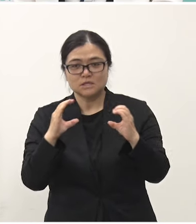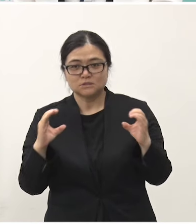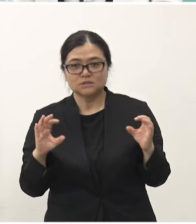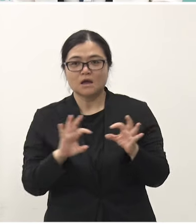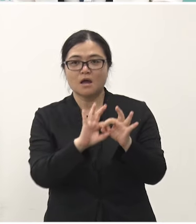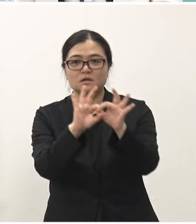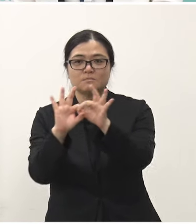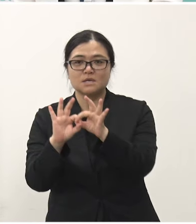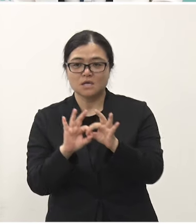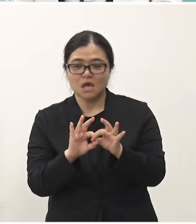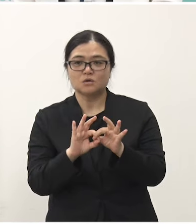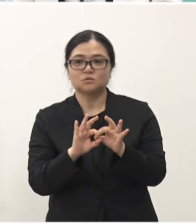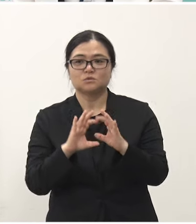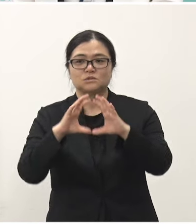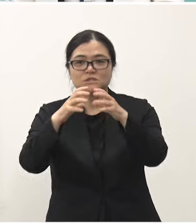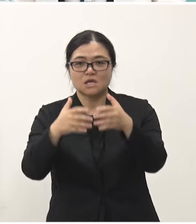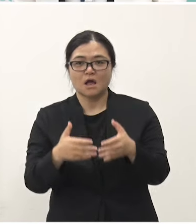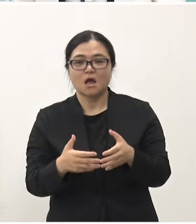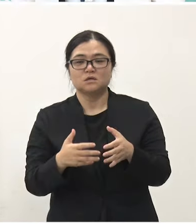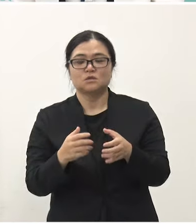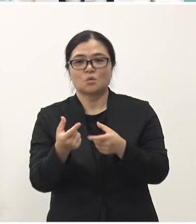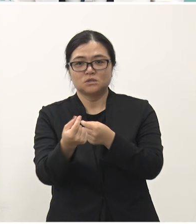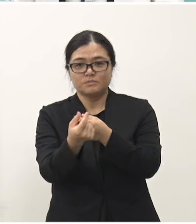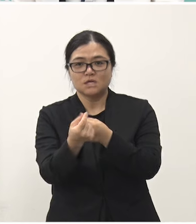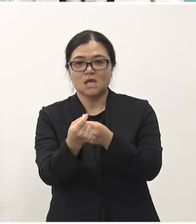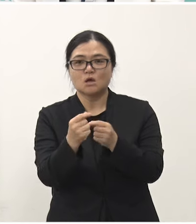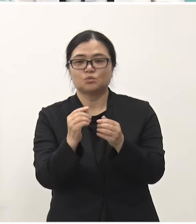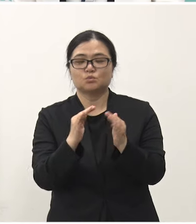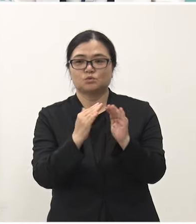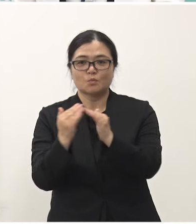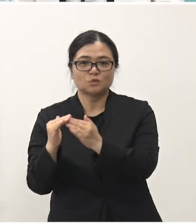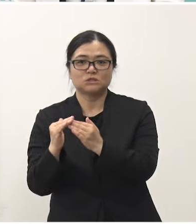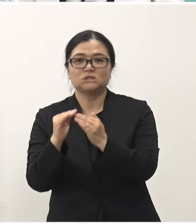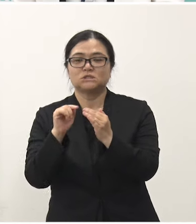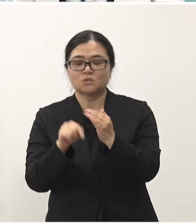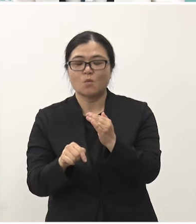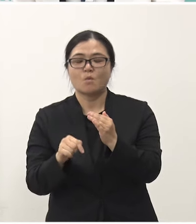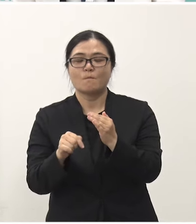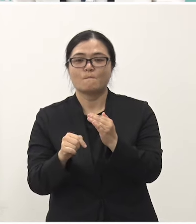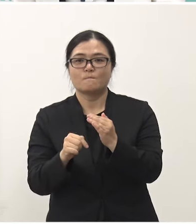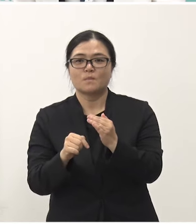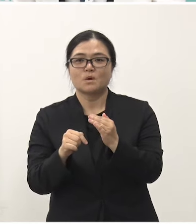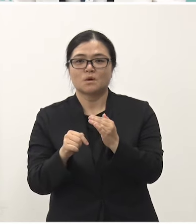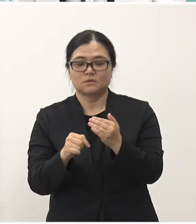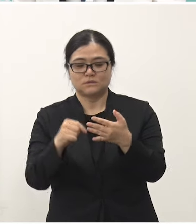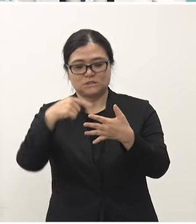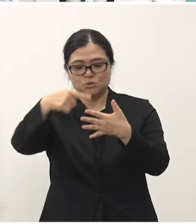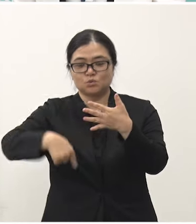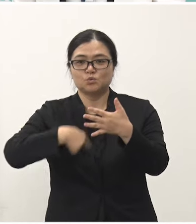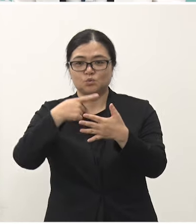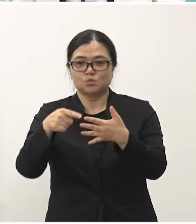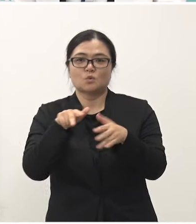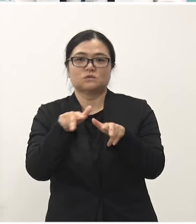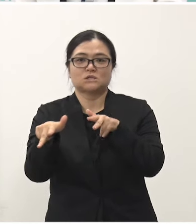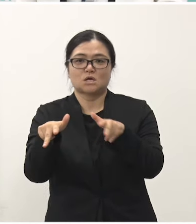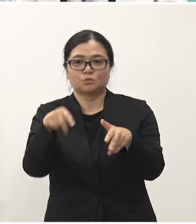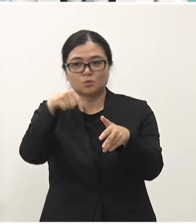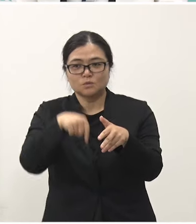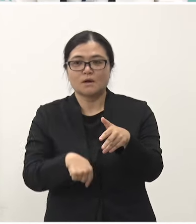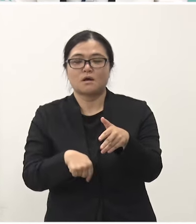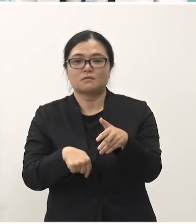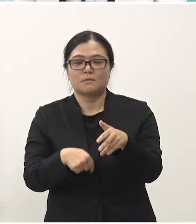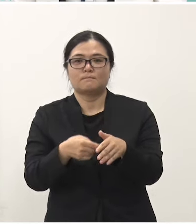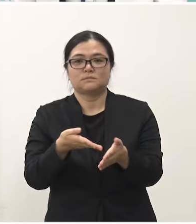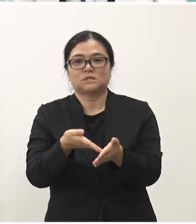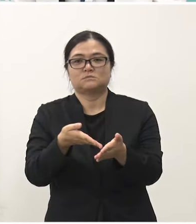つながる都市港区を掲げその実現に向けて5つの施策に重点的に取り組みます